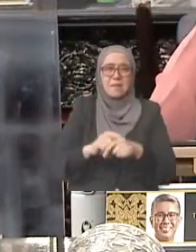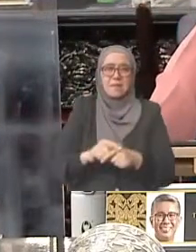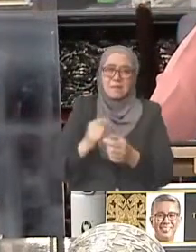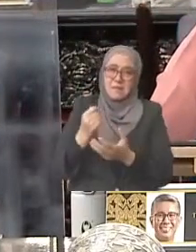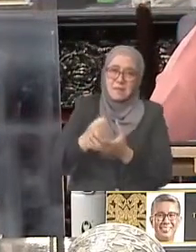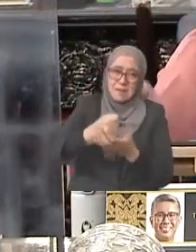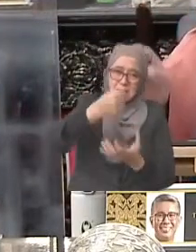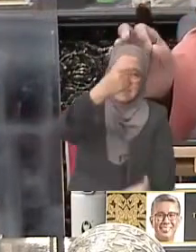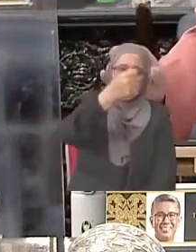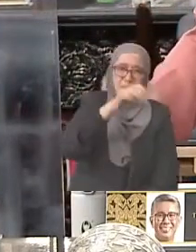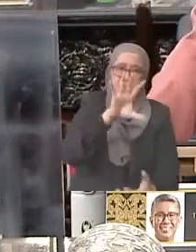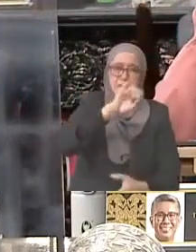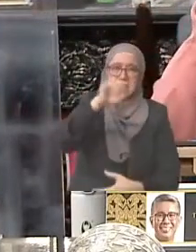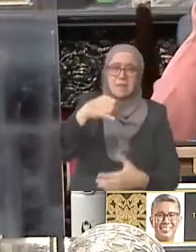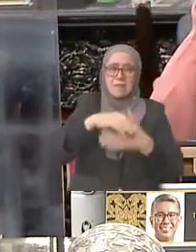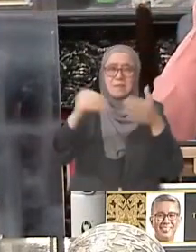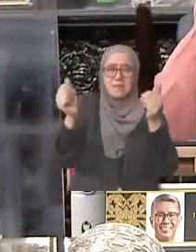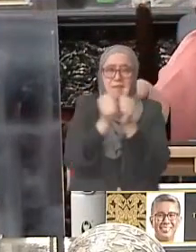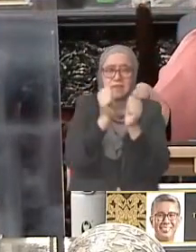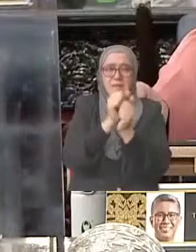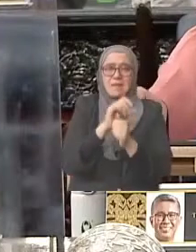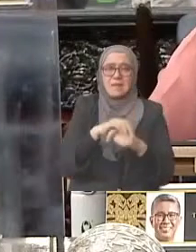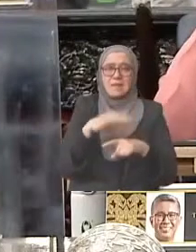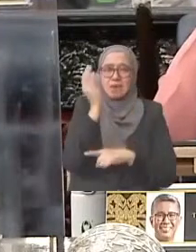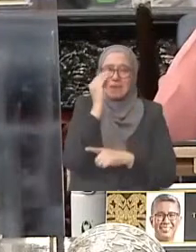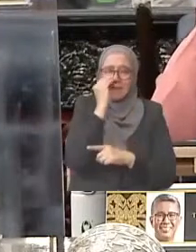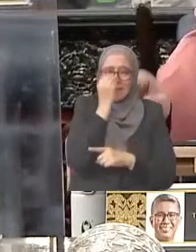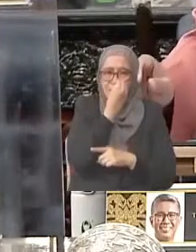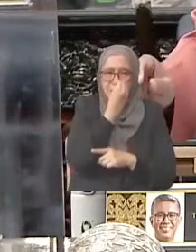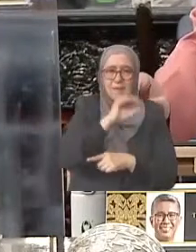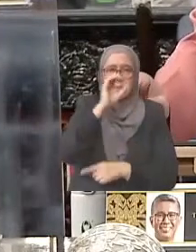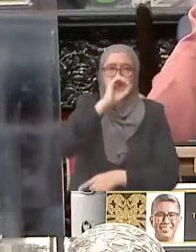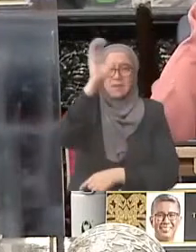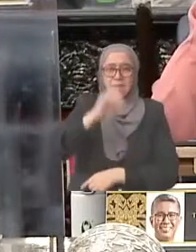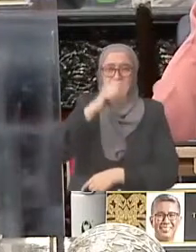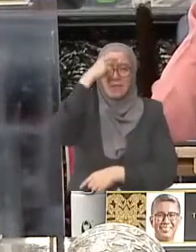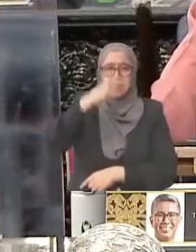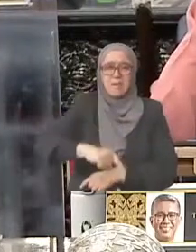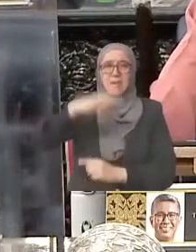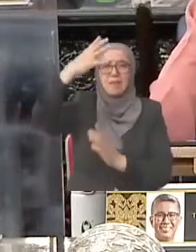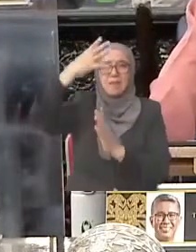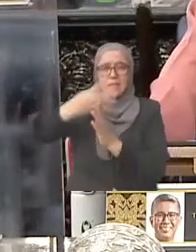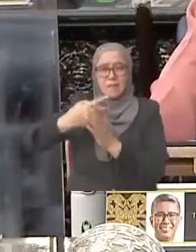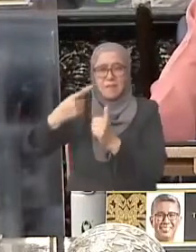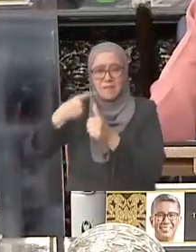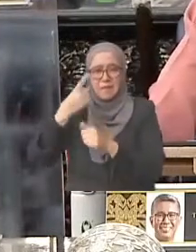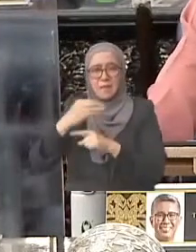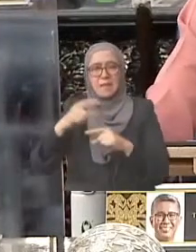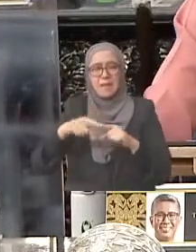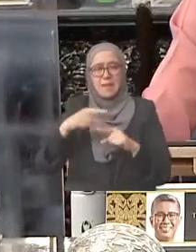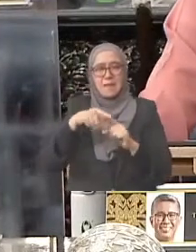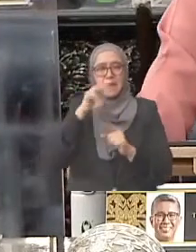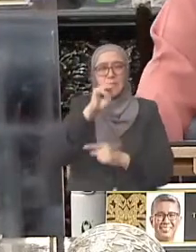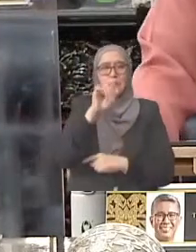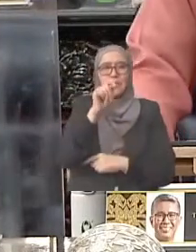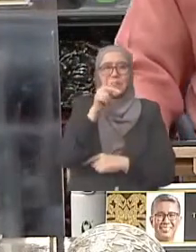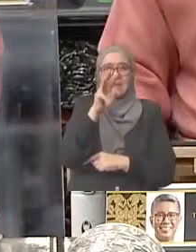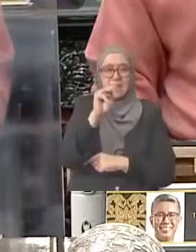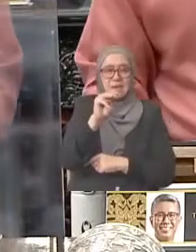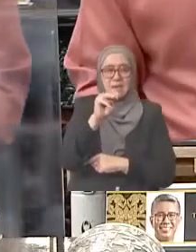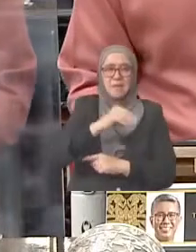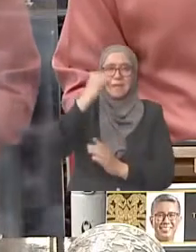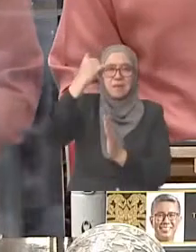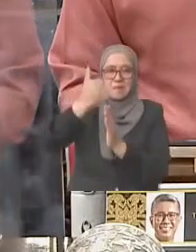Ringgit dengan kaidah-kaidah kosong ratus untuk enam bulan pertama dan moneter yang untuk enam bulan untuk pengusaha